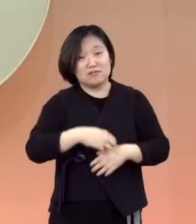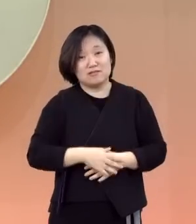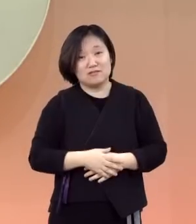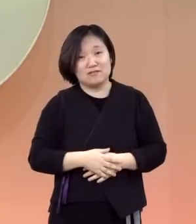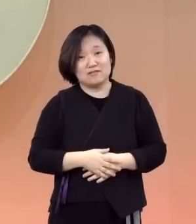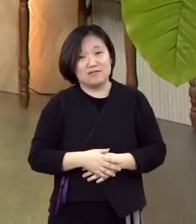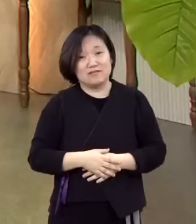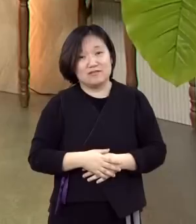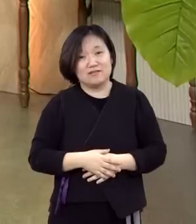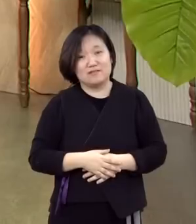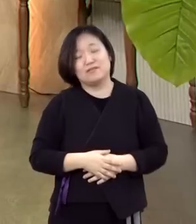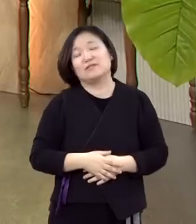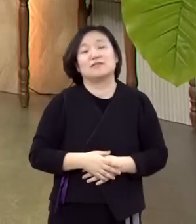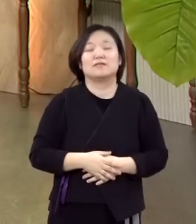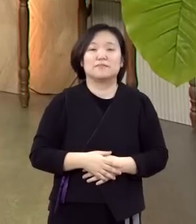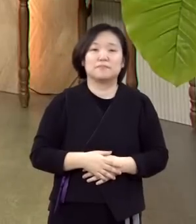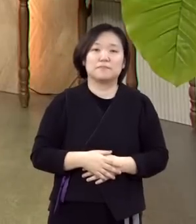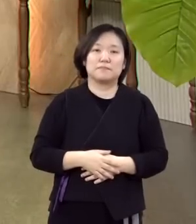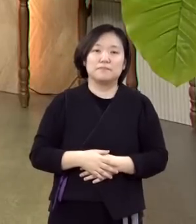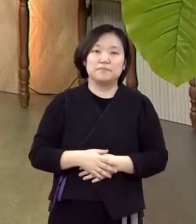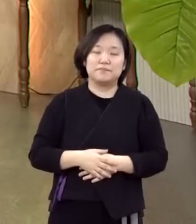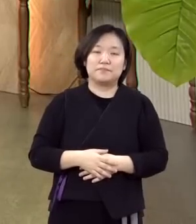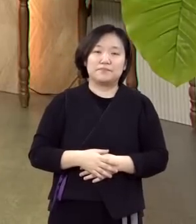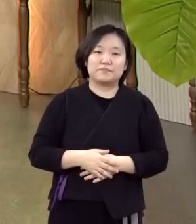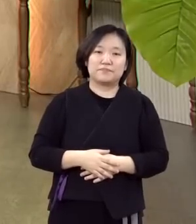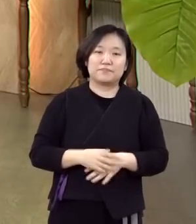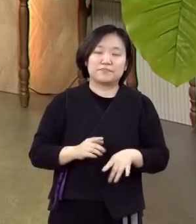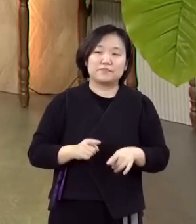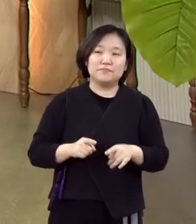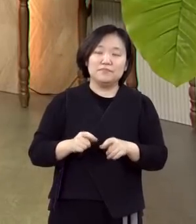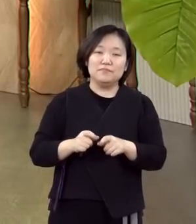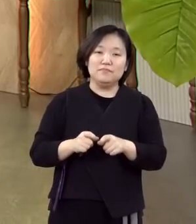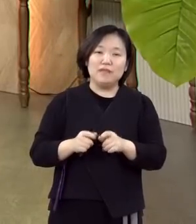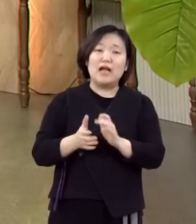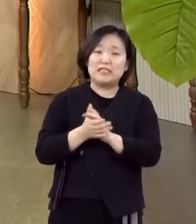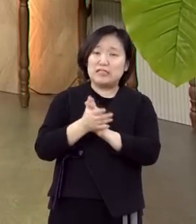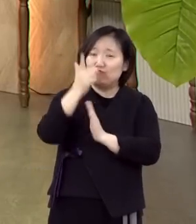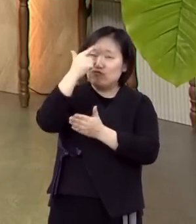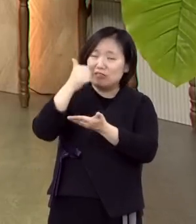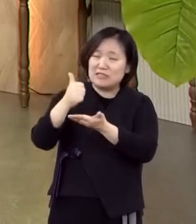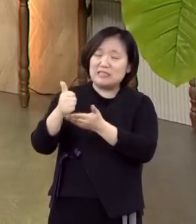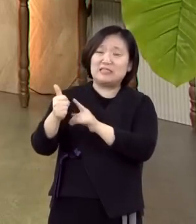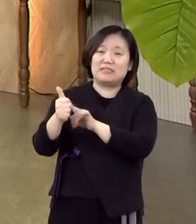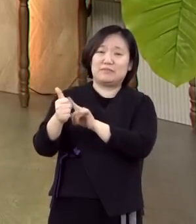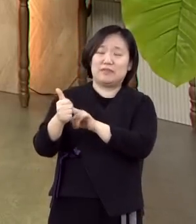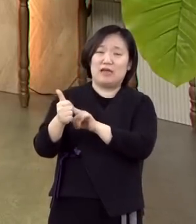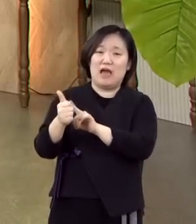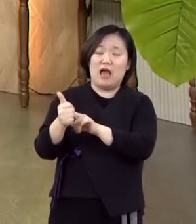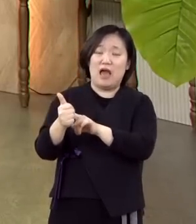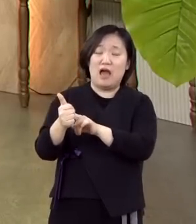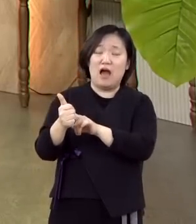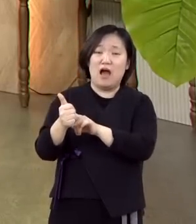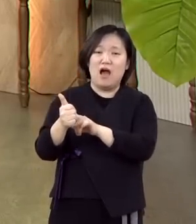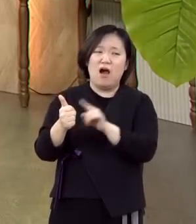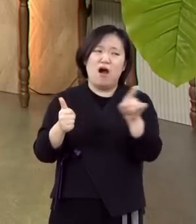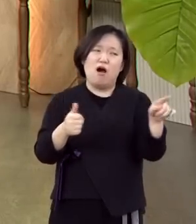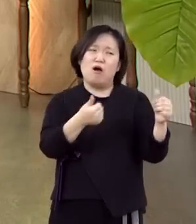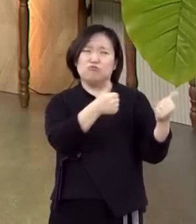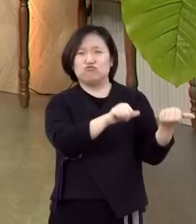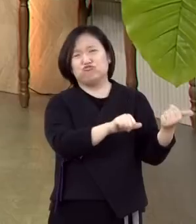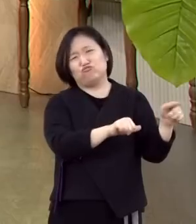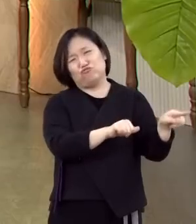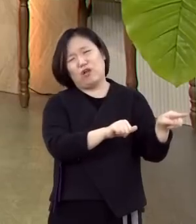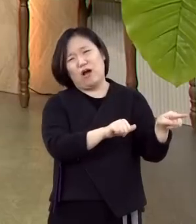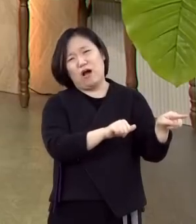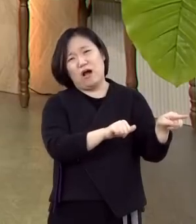장면이었다고합니다.그러자승려들은지켜보는가운데 다시한번"마음을단단히먹으십시오 "라는말을들었다. 생존확률이5%미만이라는말을듣고그들은